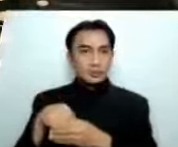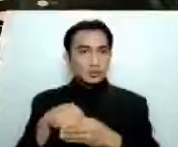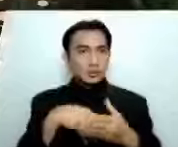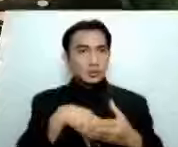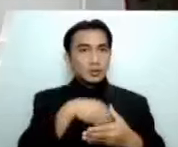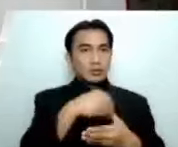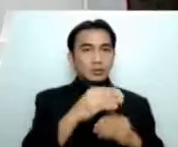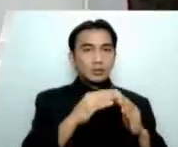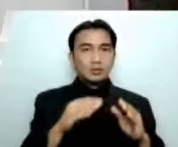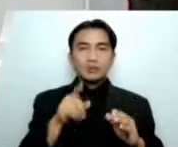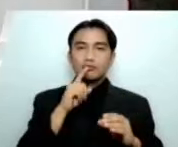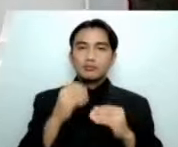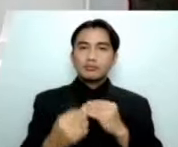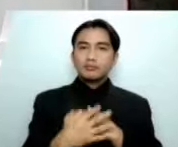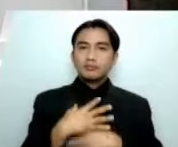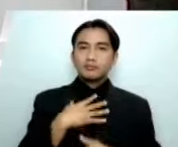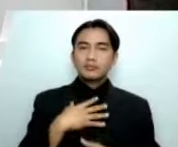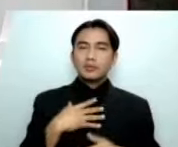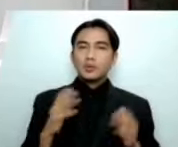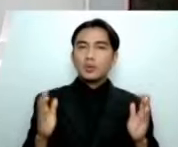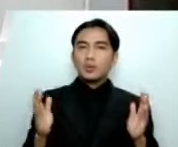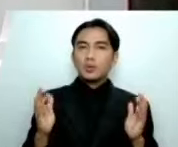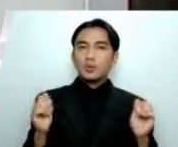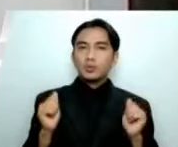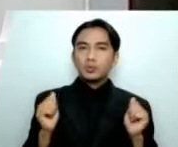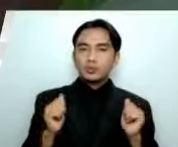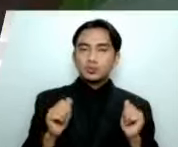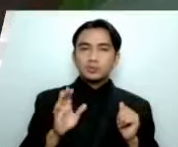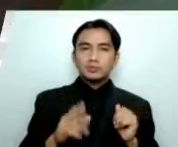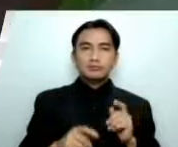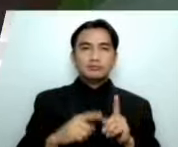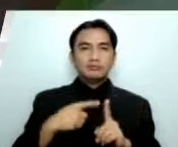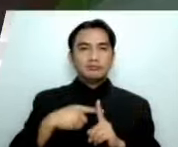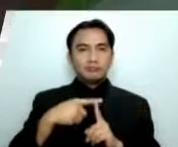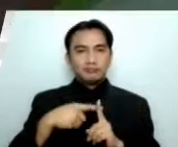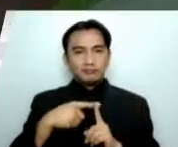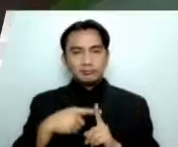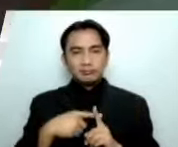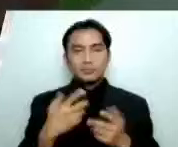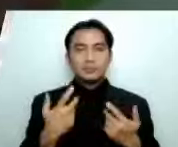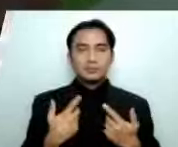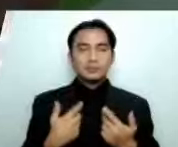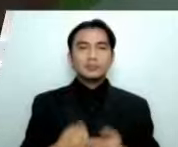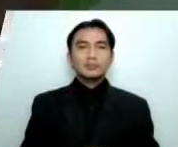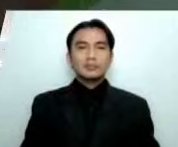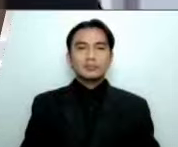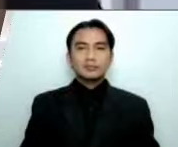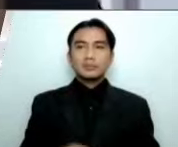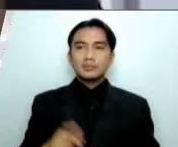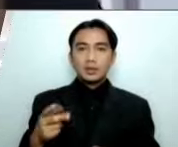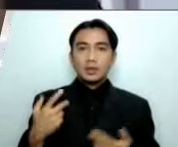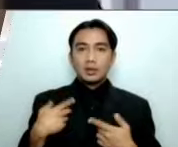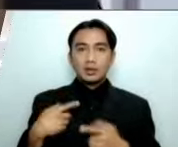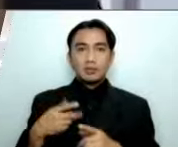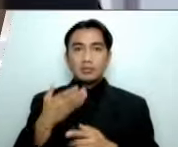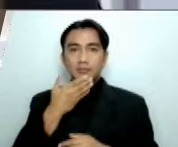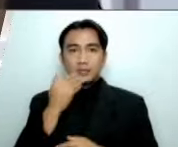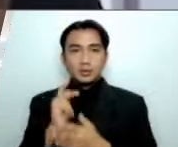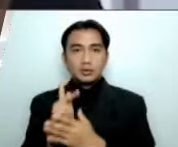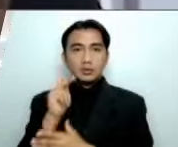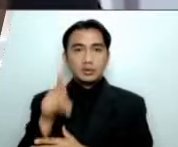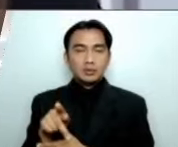nakakapagpa plants really um cool the indoor and outdoor air temperature by as much as 10 de